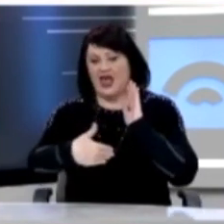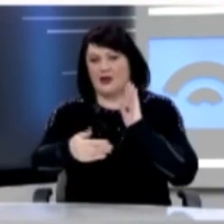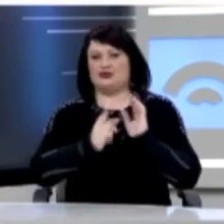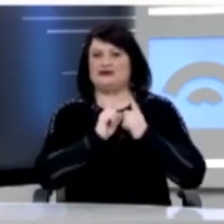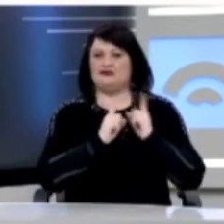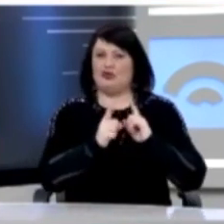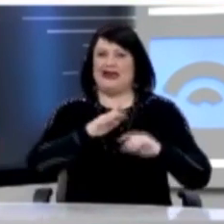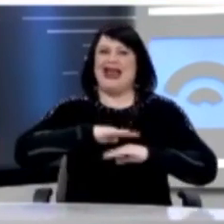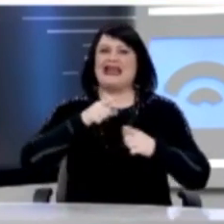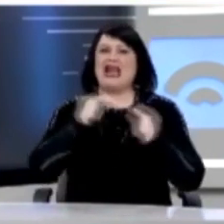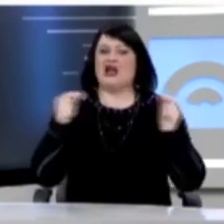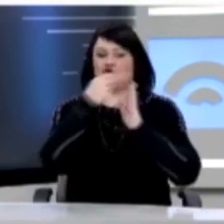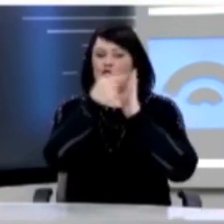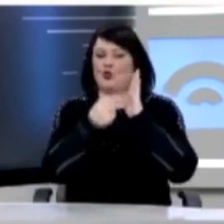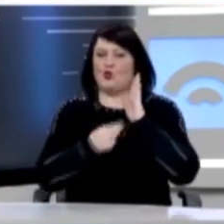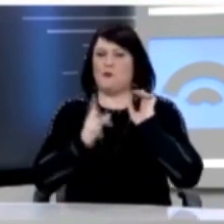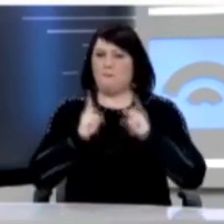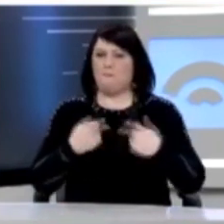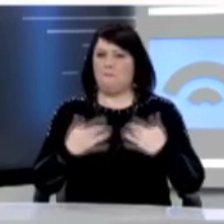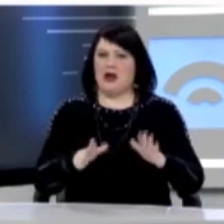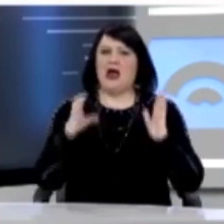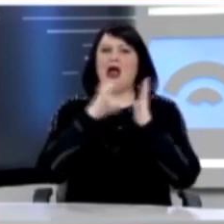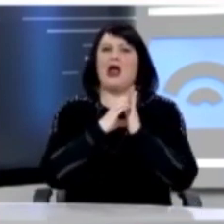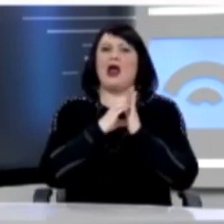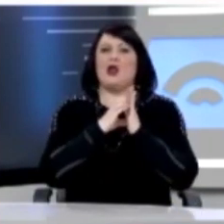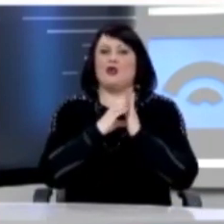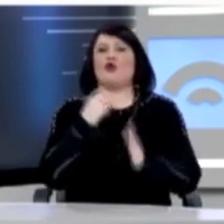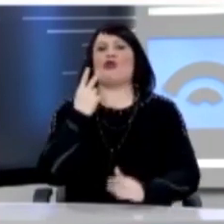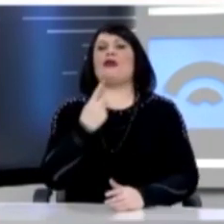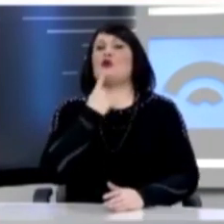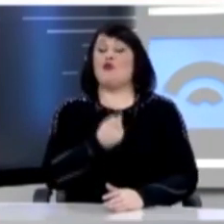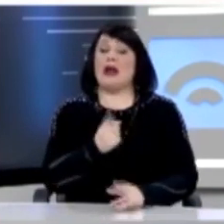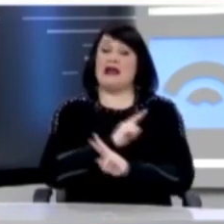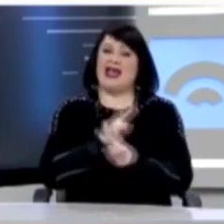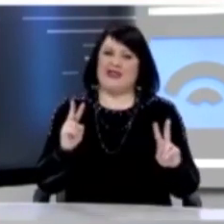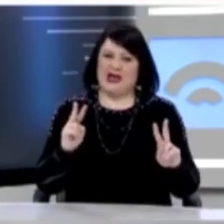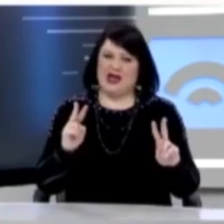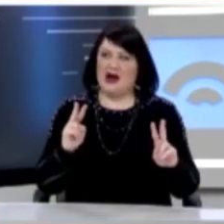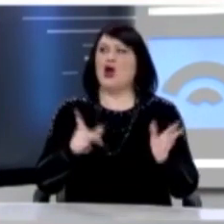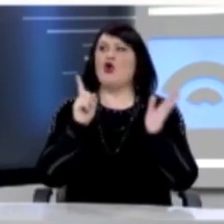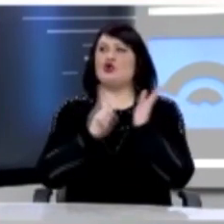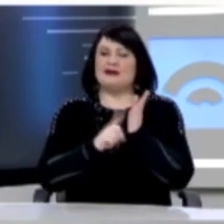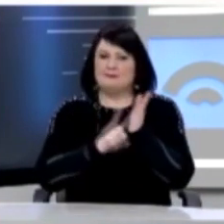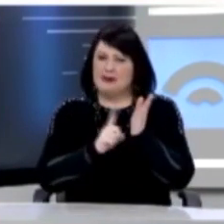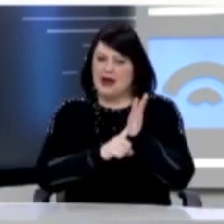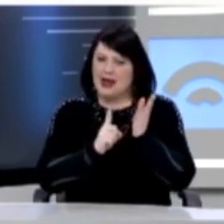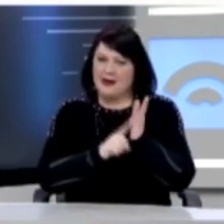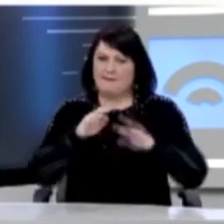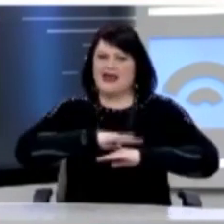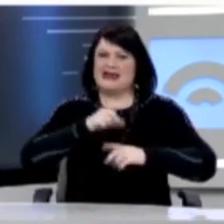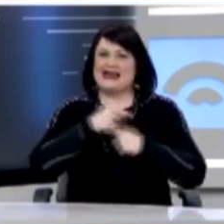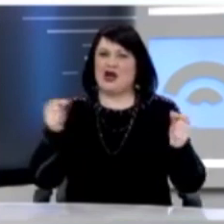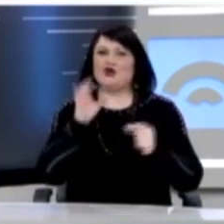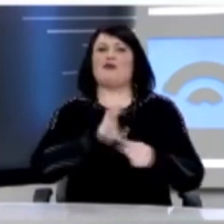καθορίζεται από την ατοϊκή ατζέντα, καθώς και το άρθρο 2 που προβλέπει ρητά την ένταξη σε ΝΑΤΟ και Ευρωπαϊκή